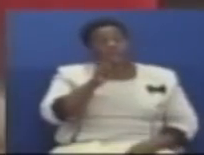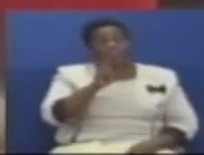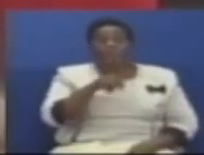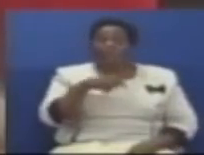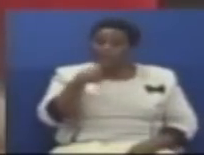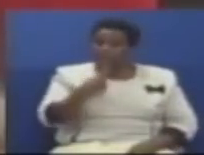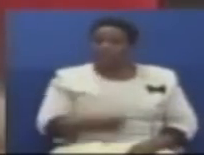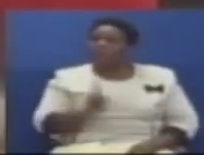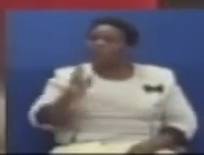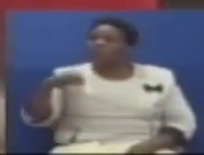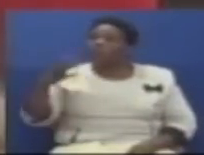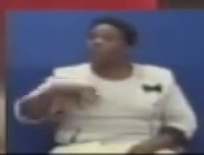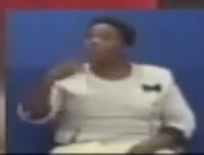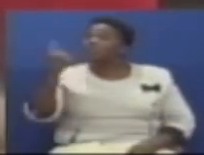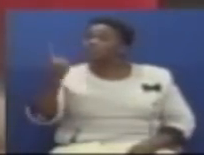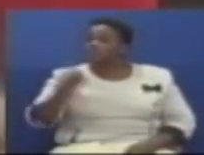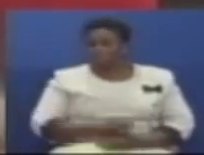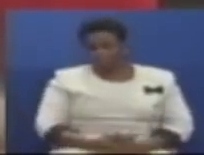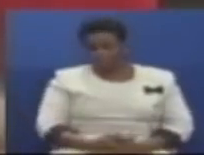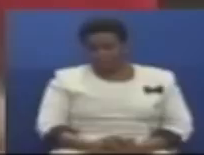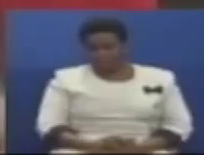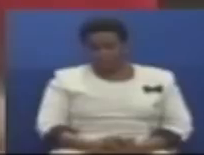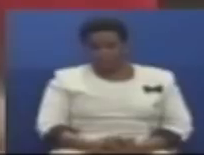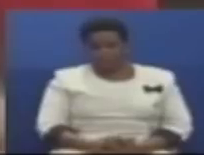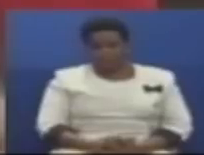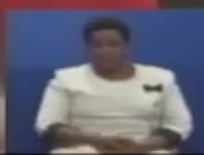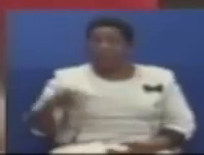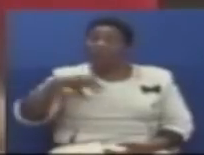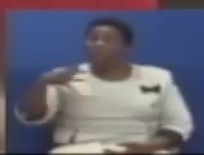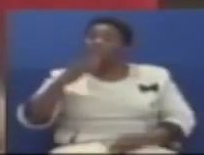kuna waziri mmoja wa ujenzi